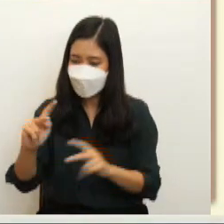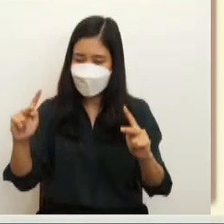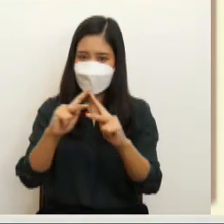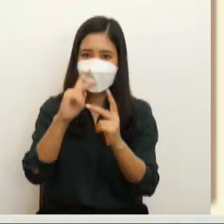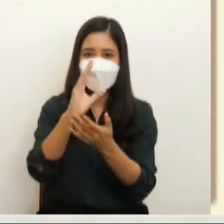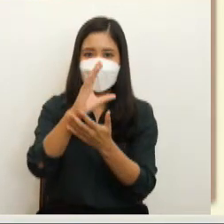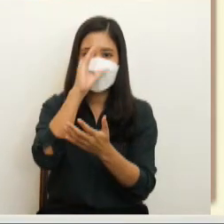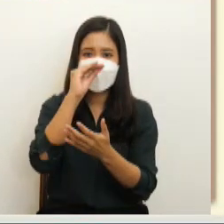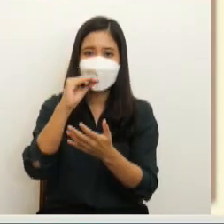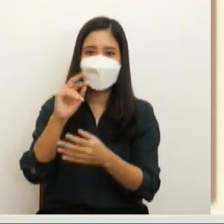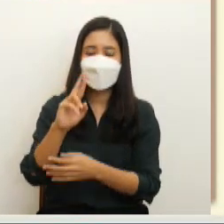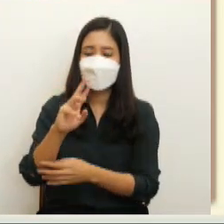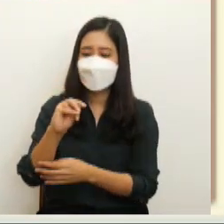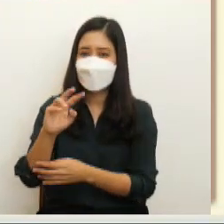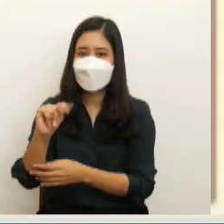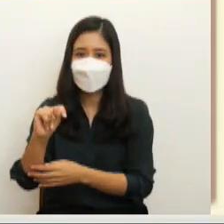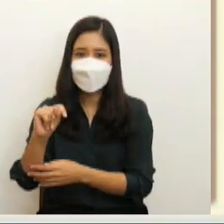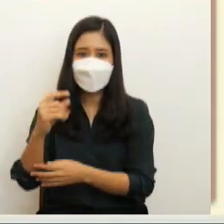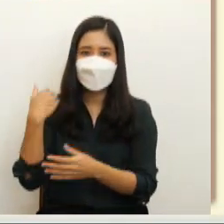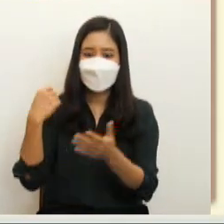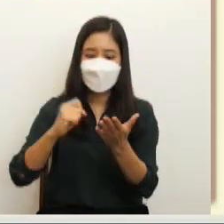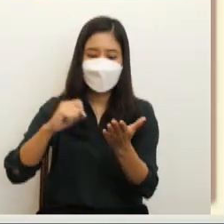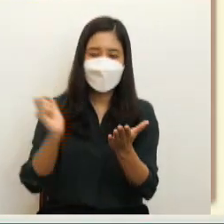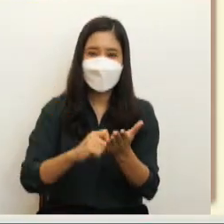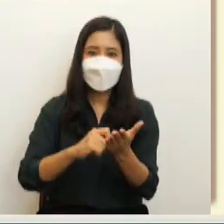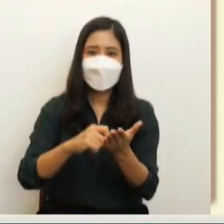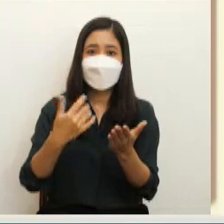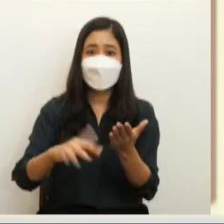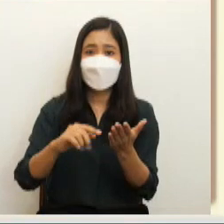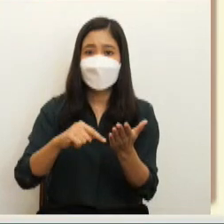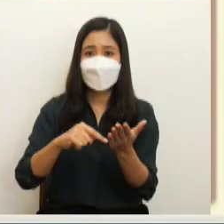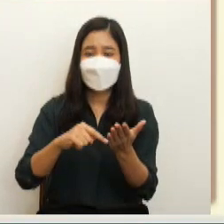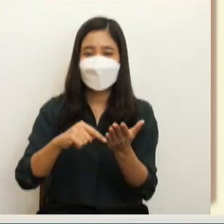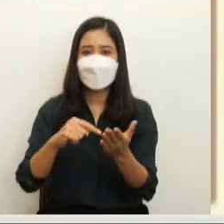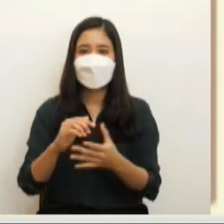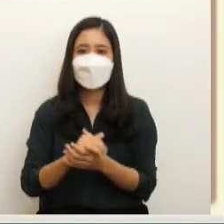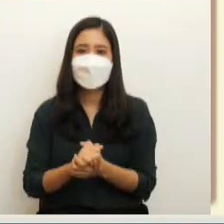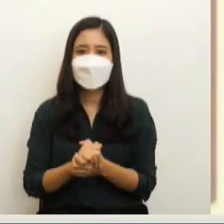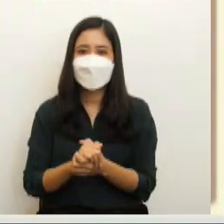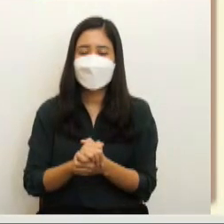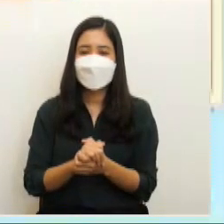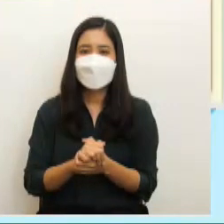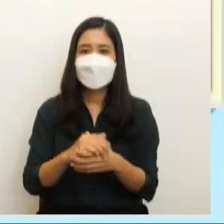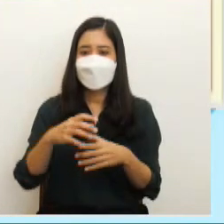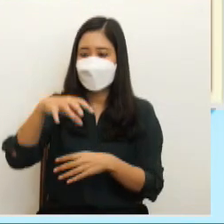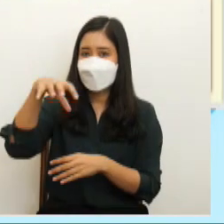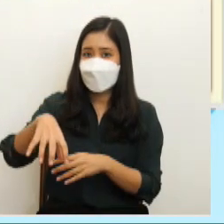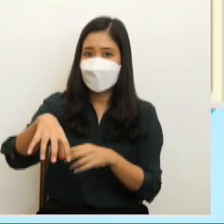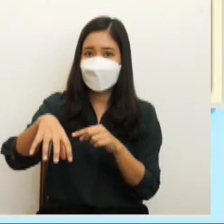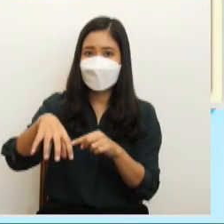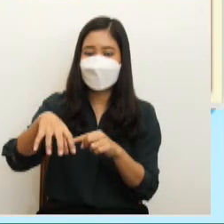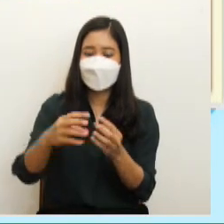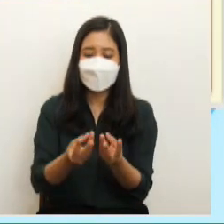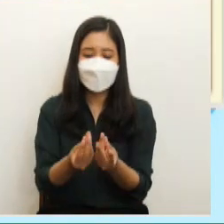าธิการนะครับท่านตินุชเทนทองนะครับที่ลงนามไปเมื่อ19พฤษภาคมนะครับก็กำหนดให้สถานศึกษาที่อยู่ในพื้น